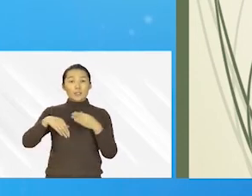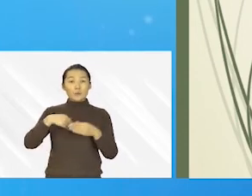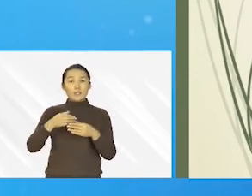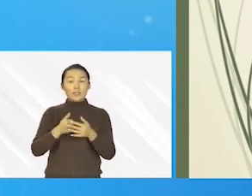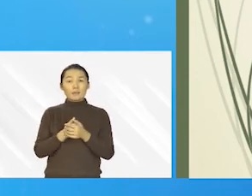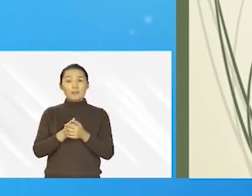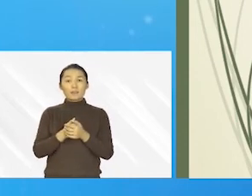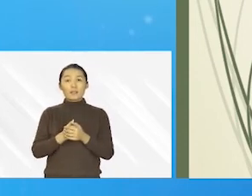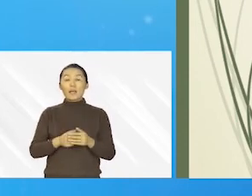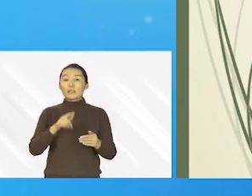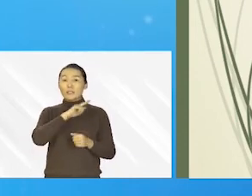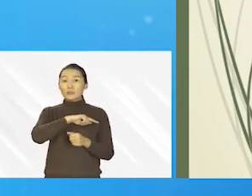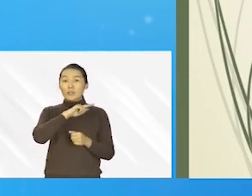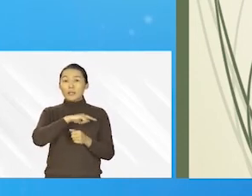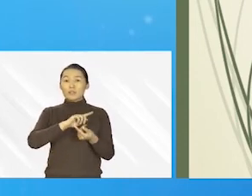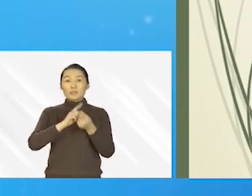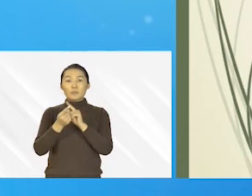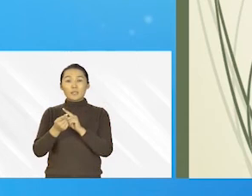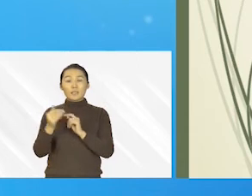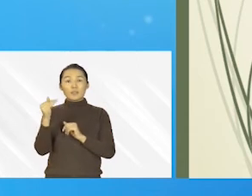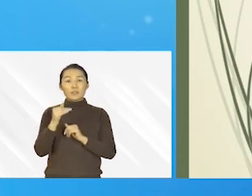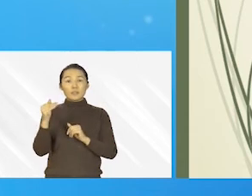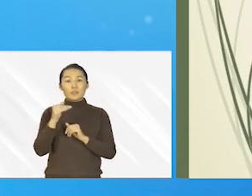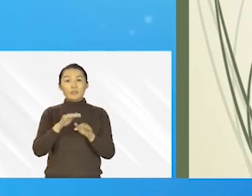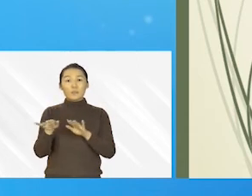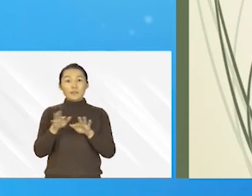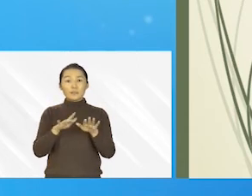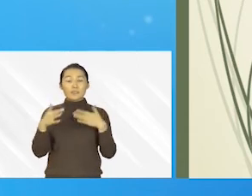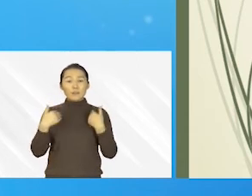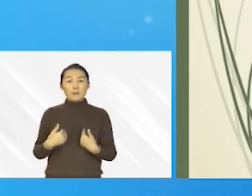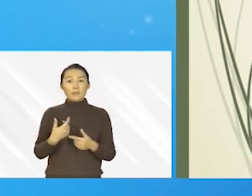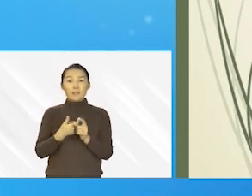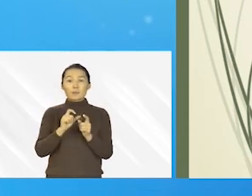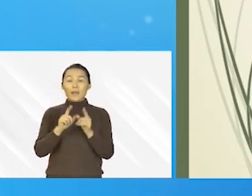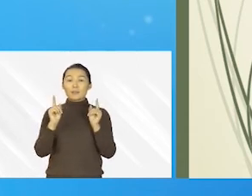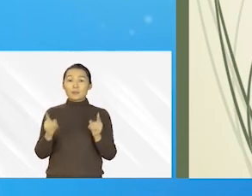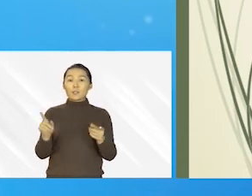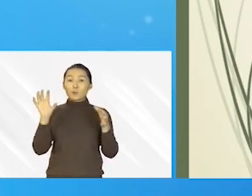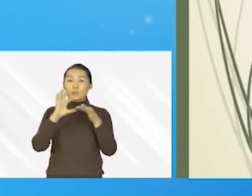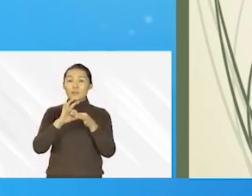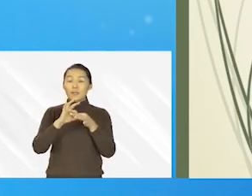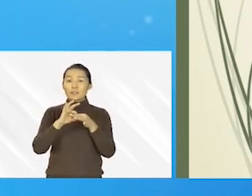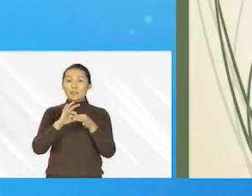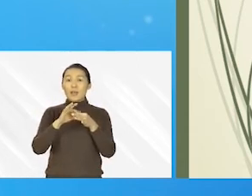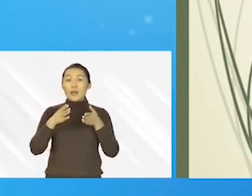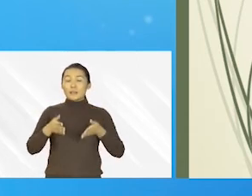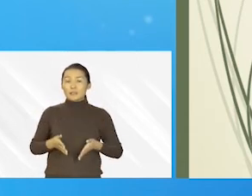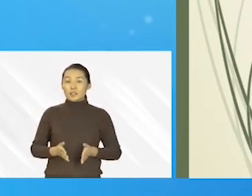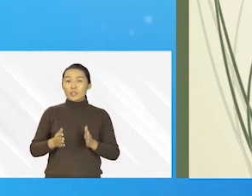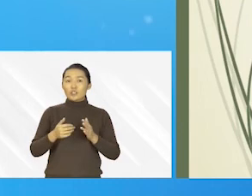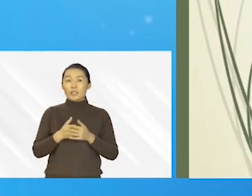характерно также изменение физиологических процессов в организме. Этот период связан с деторождением,